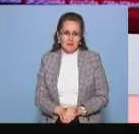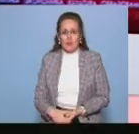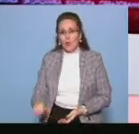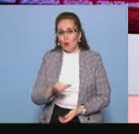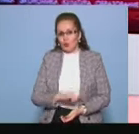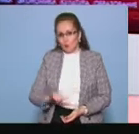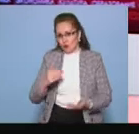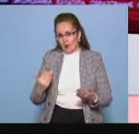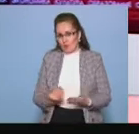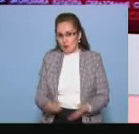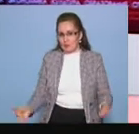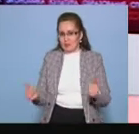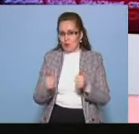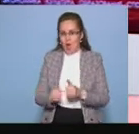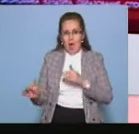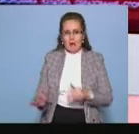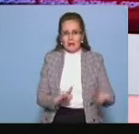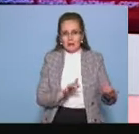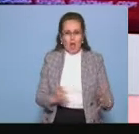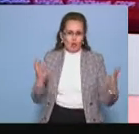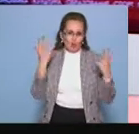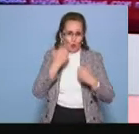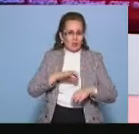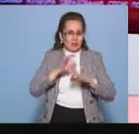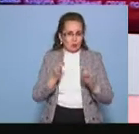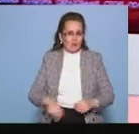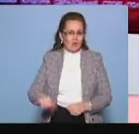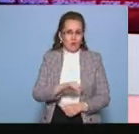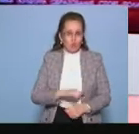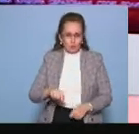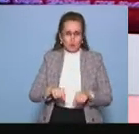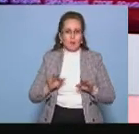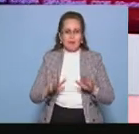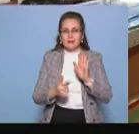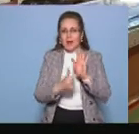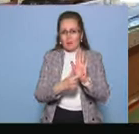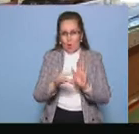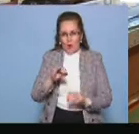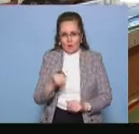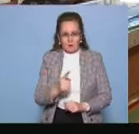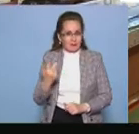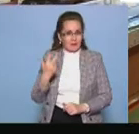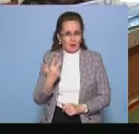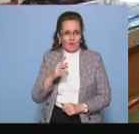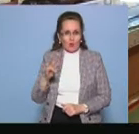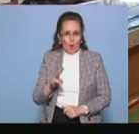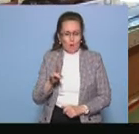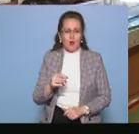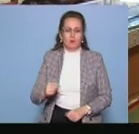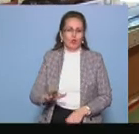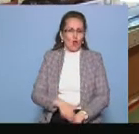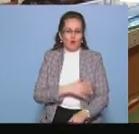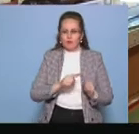Удмуртия вновь присоединилась к акции «Ночь искусств». В республике она пройдет уже в 7-й раз. 3 ноября дольше обычного будут